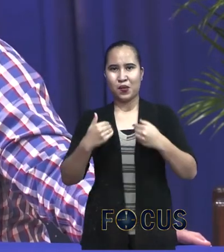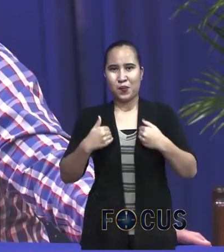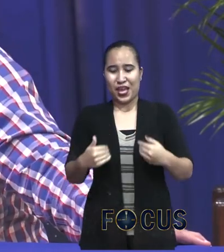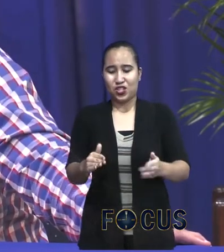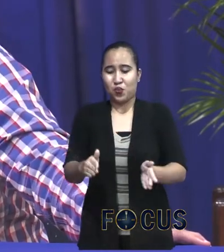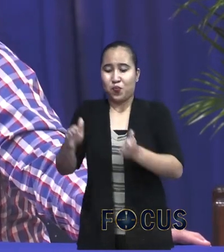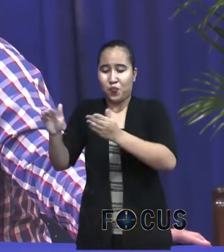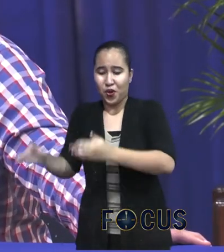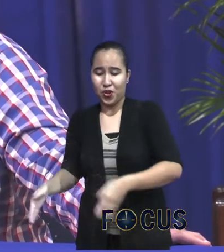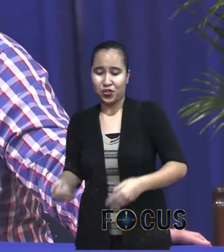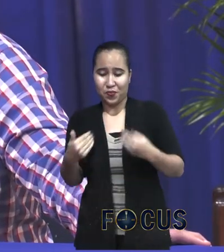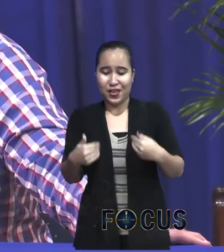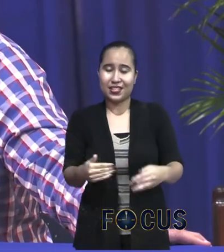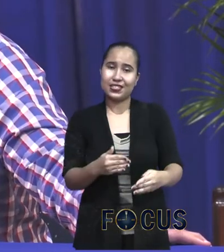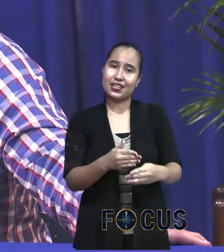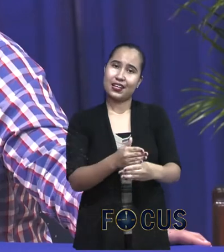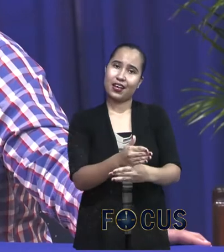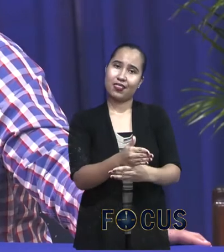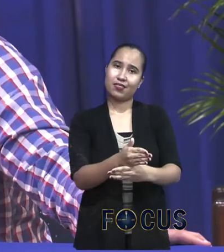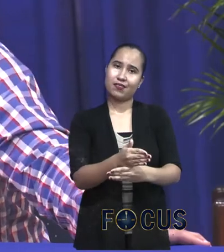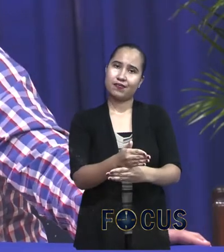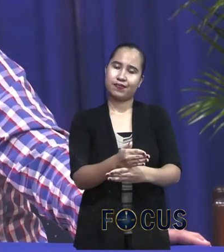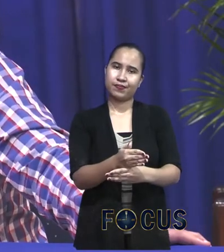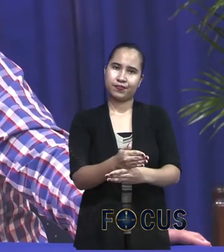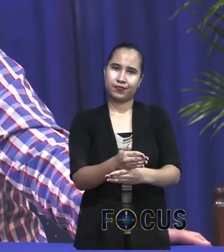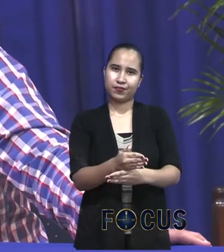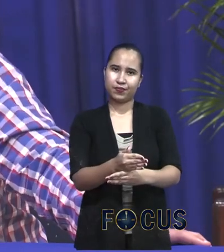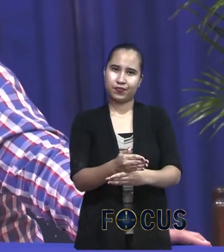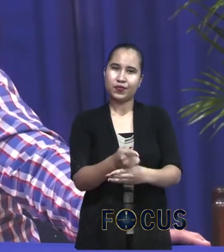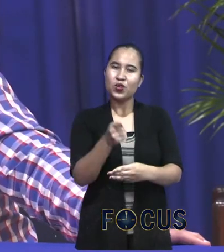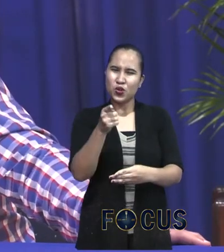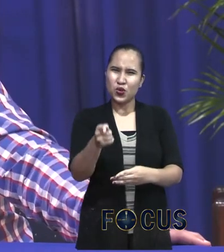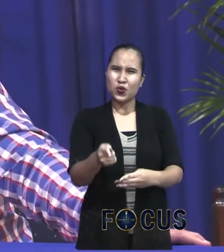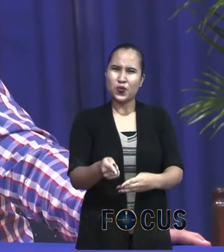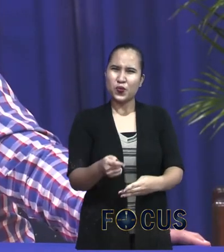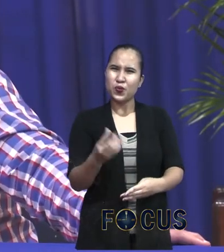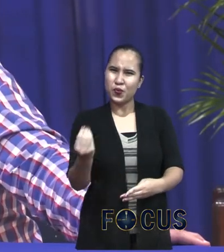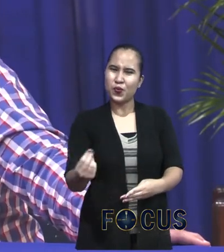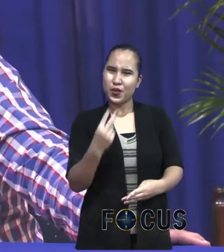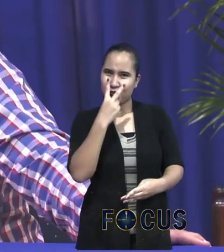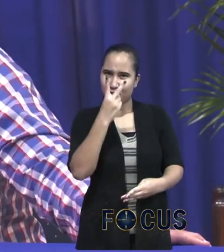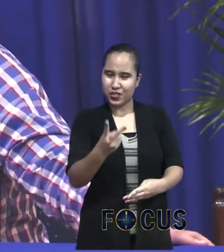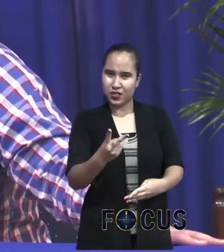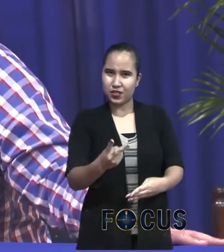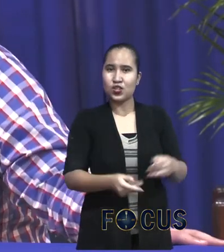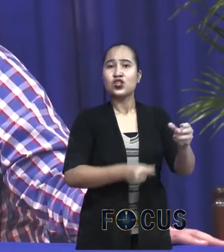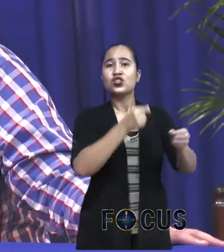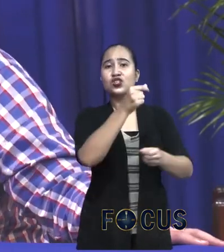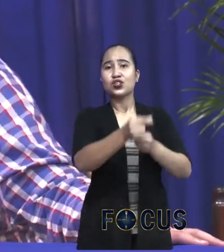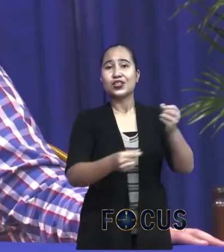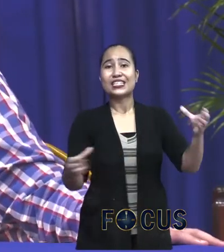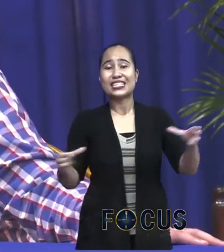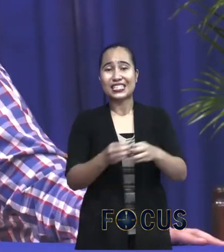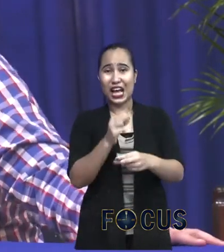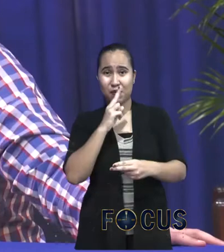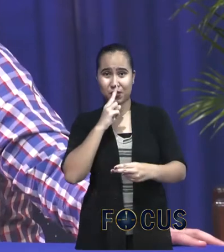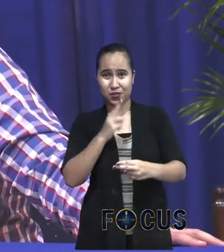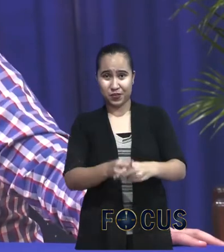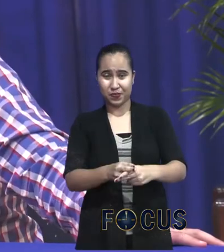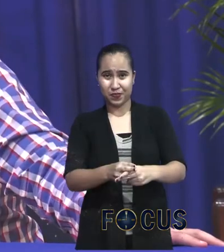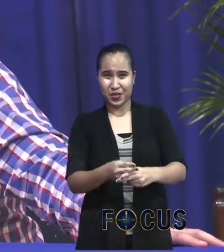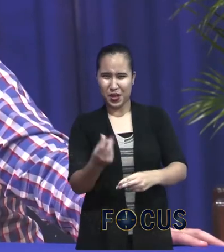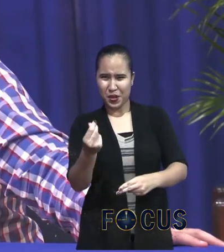mensenrechten en dat soort van zaken. U wil voorzieningen, zorgt u ervoor dat u wel in samenspraak met de mensen een kostprijs